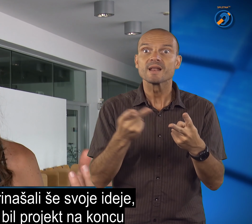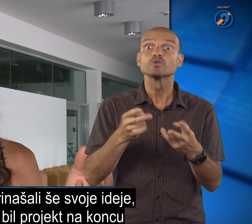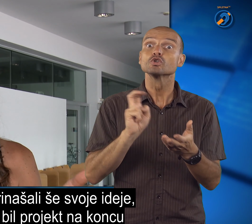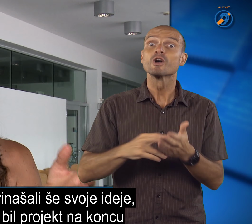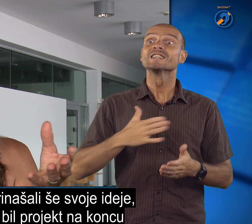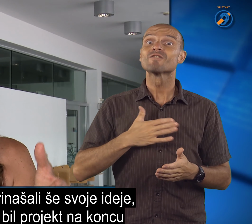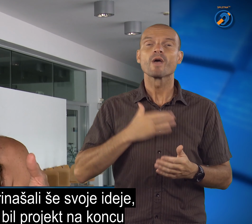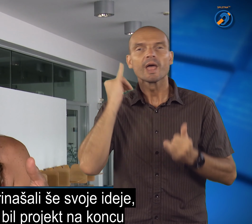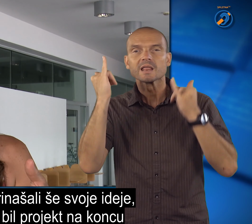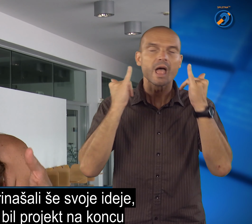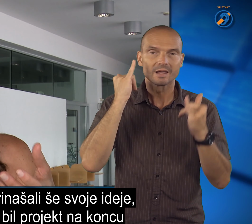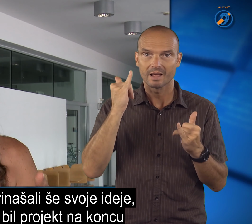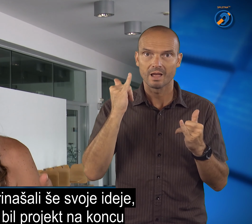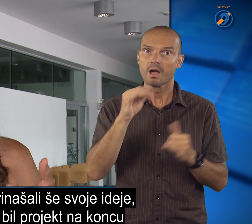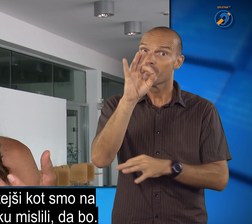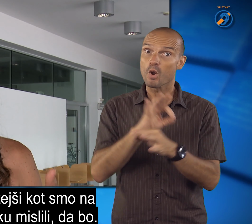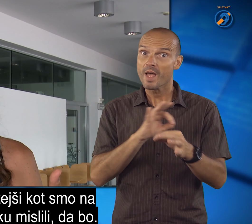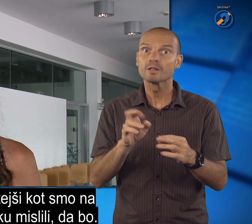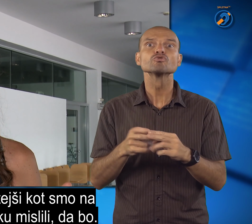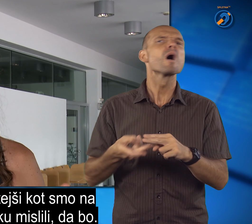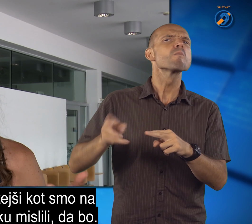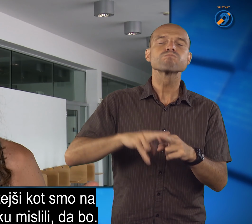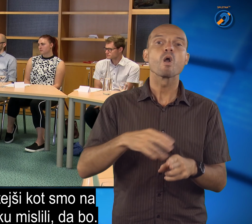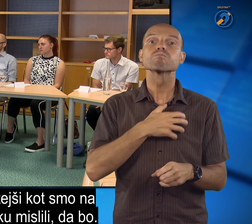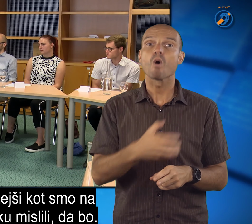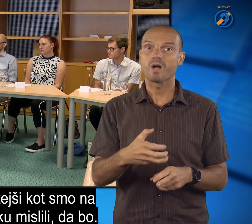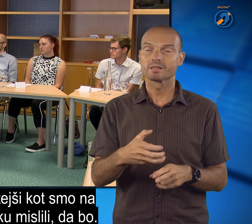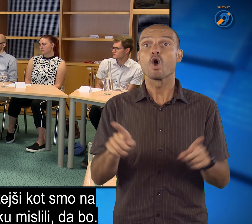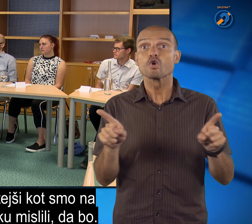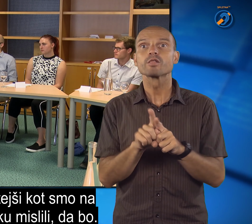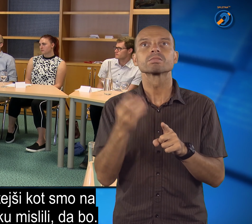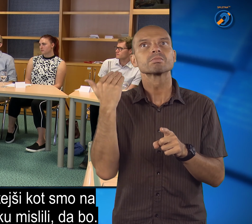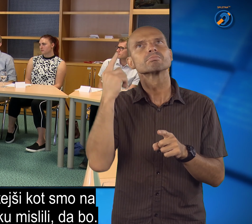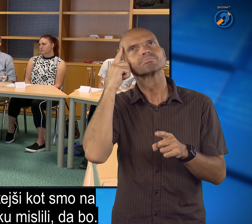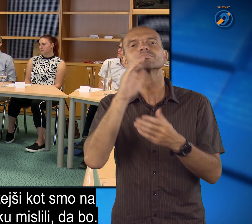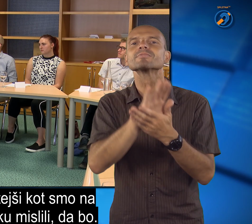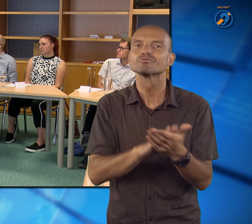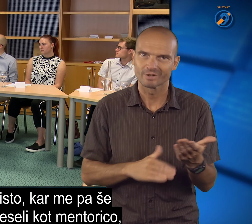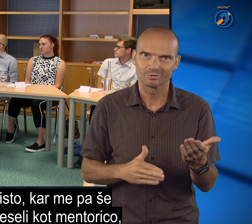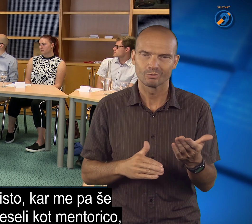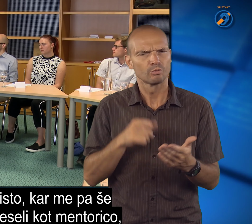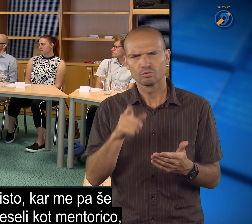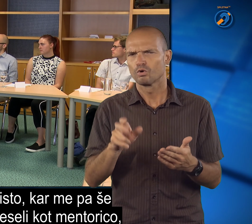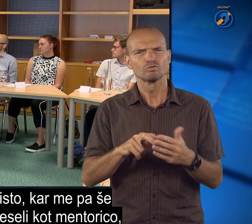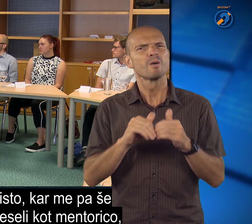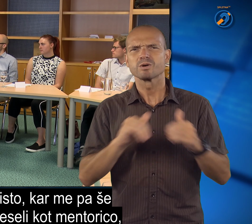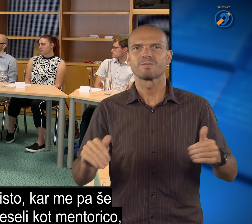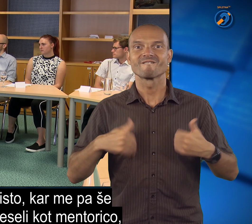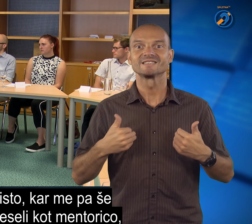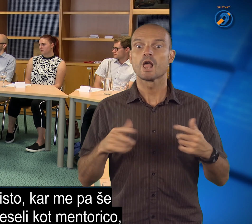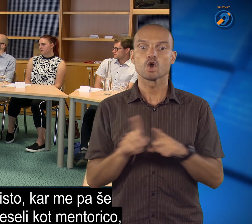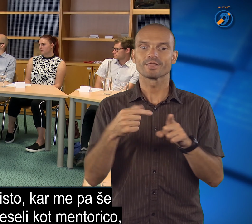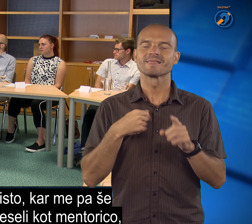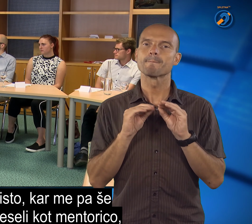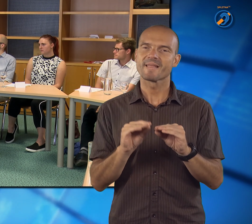ideje, tako da je projekt bil na koncu bolj bogat, kakor smo na začetku mislili, da bo. In to je tisto, kar me pa še posebej veseli